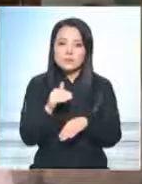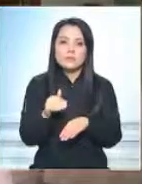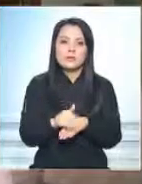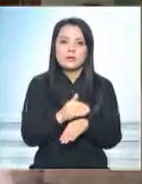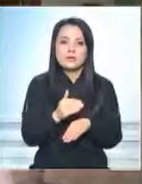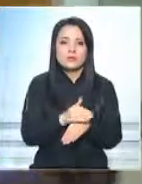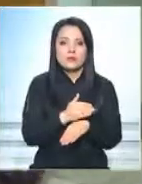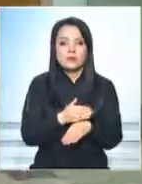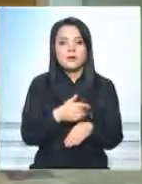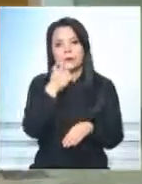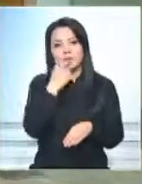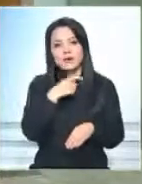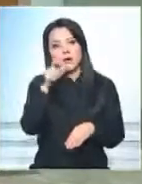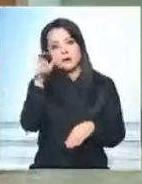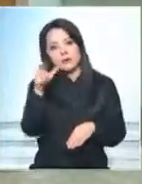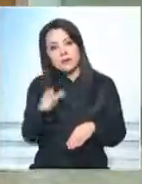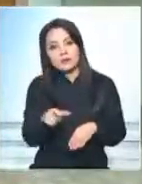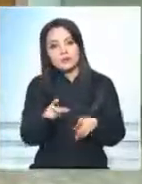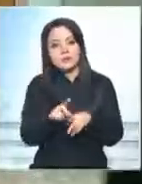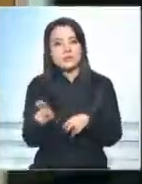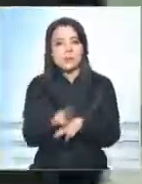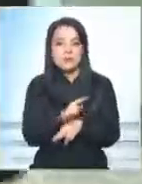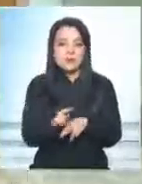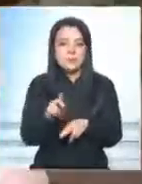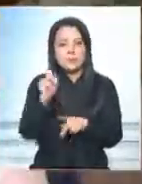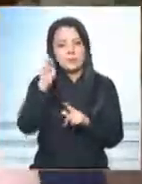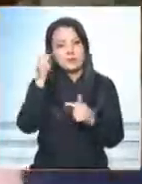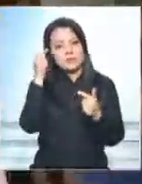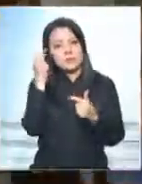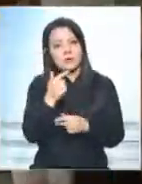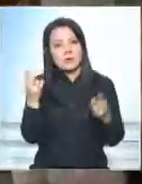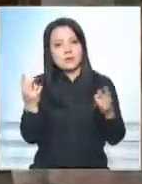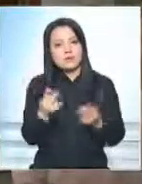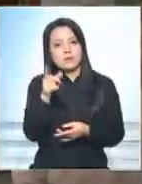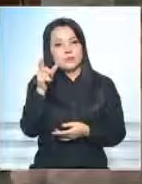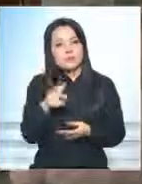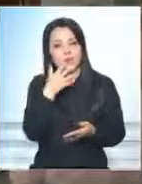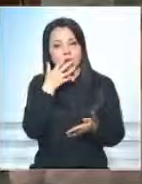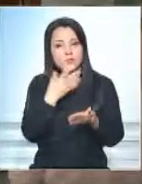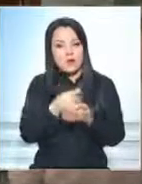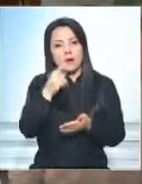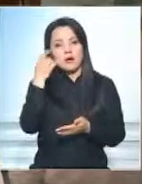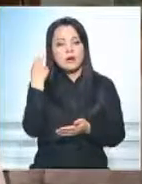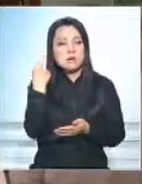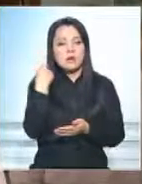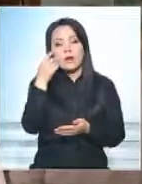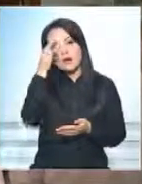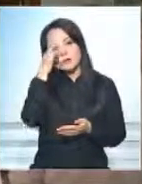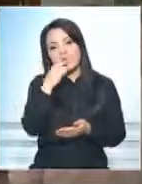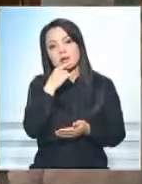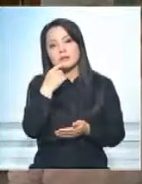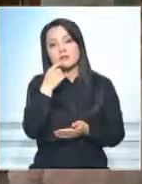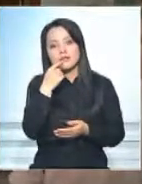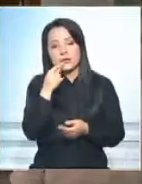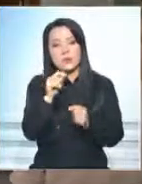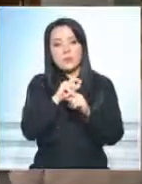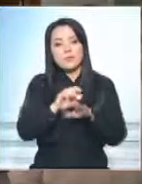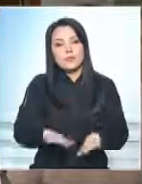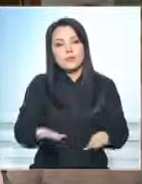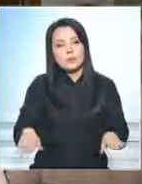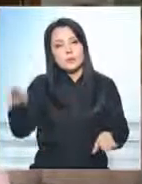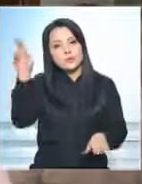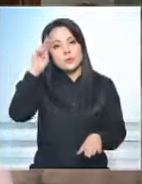көп шаралар өтеді. Осы шаралар бізді татулыққа, достыққа үйретеді. Осы себептен